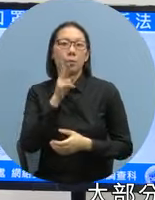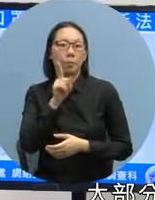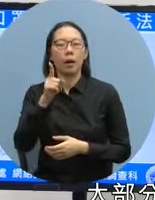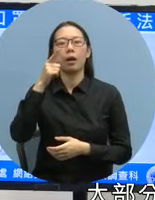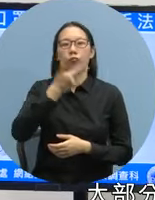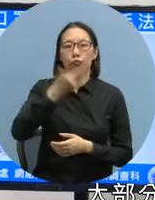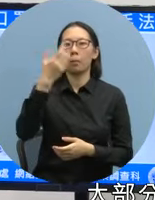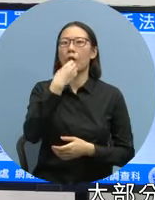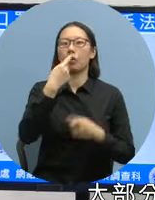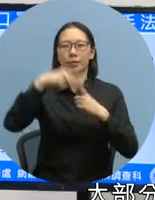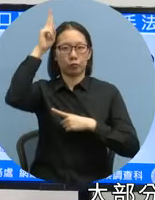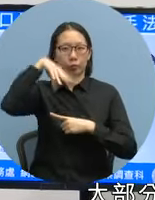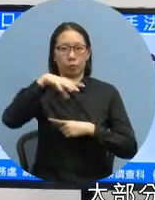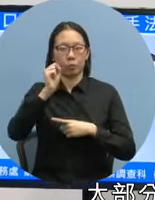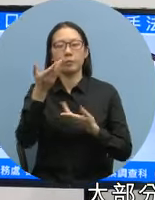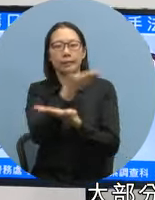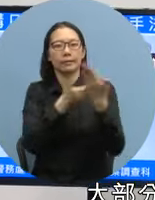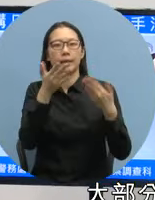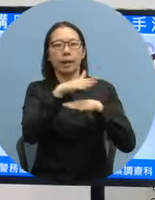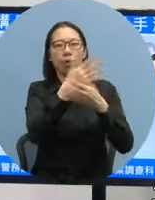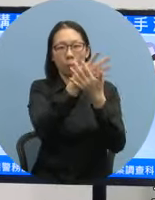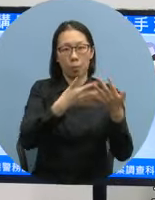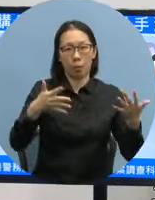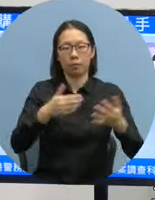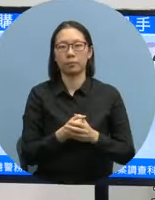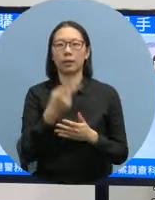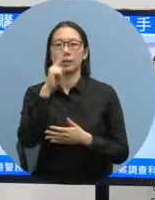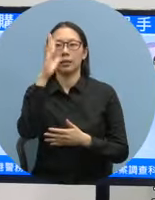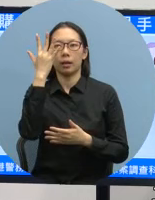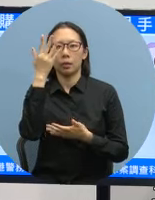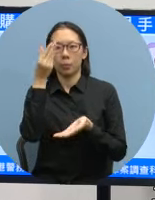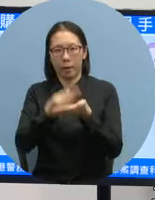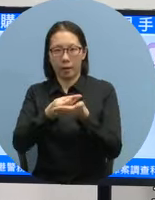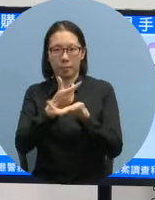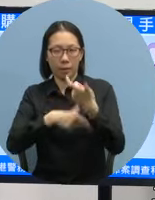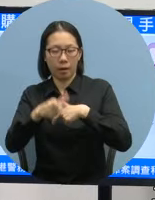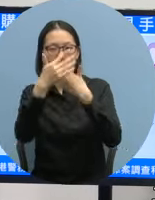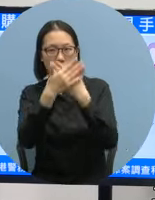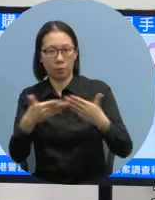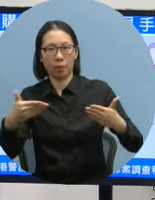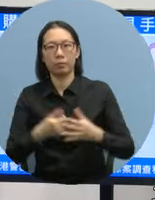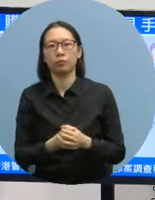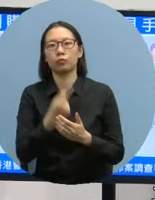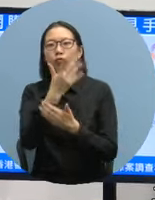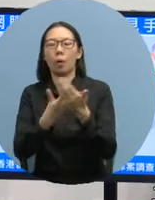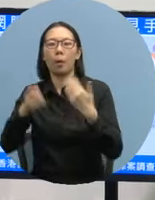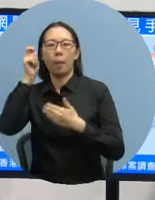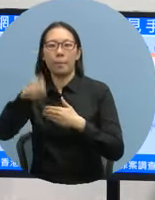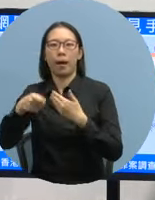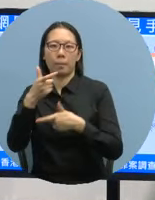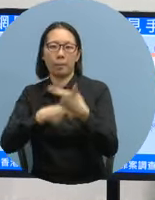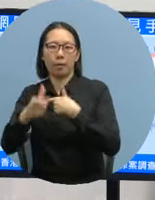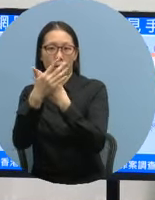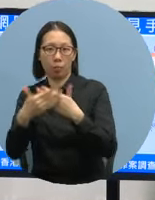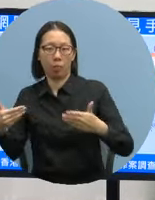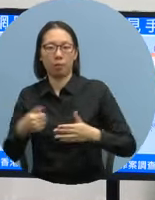地人經常使用的社交平台，二手買賣或者網上拍賣網站呢去接